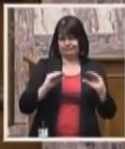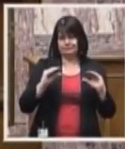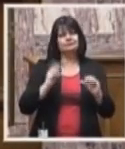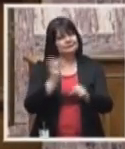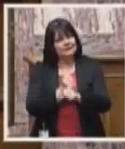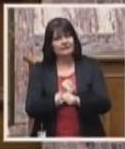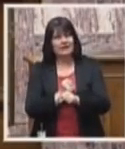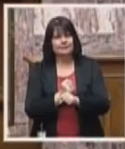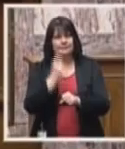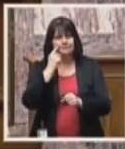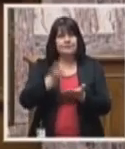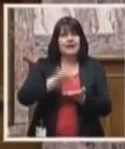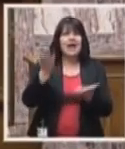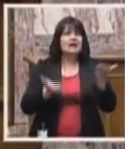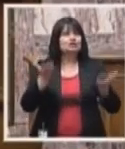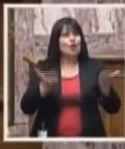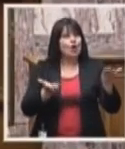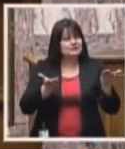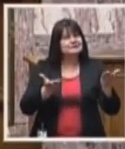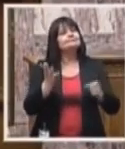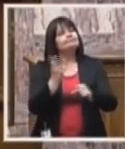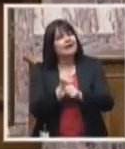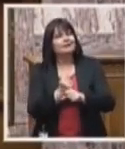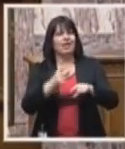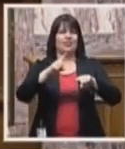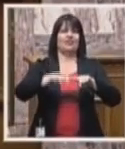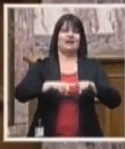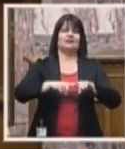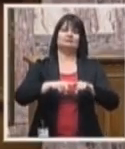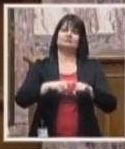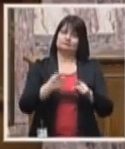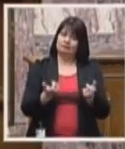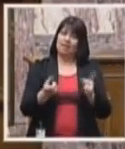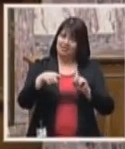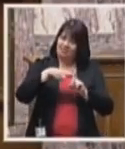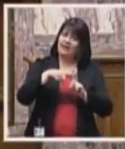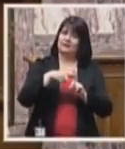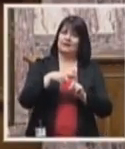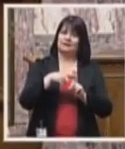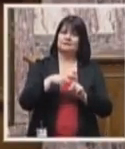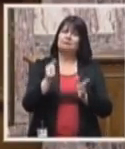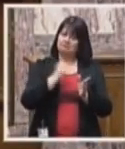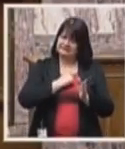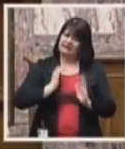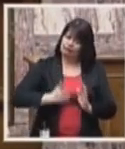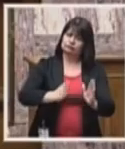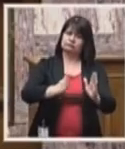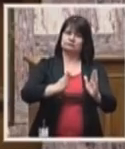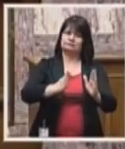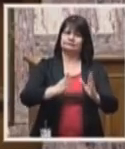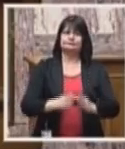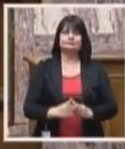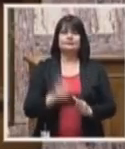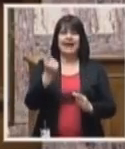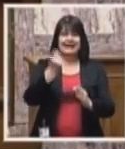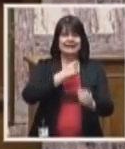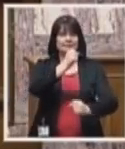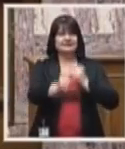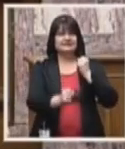Κάθε αξιολόγηση ήταν θετική. Και πιστεύω ότι αυτό θα γίνει και στη συνέχεια. Τρίτο, μέσα σε 1,5 χρόνο έχουν